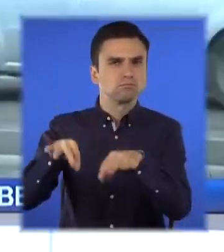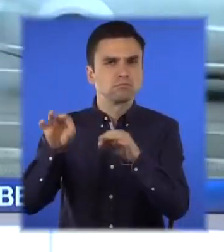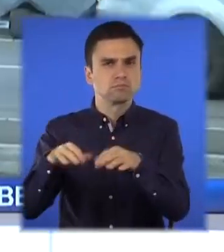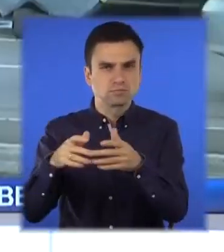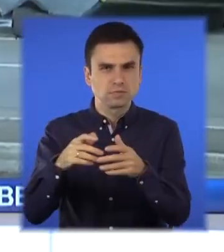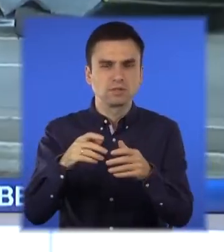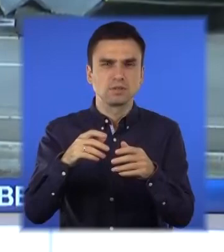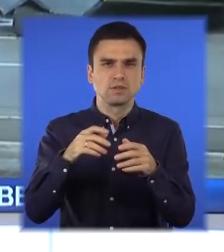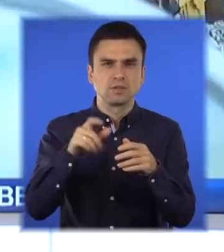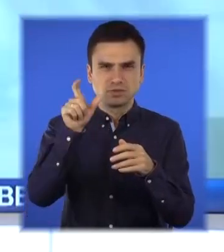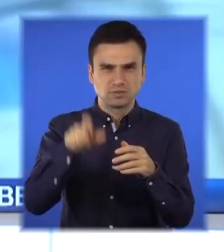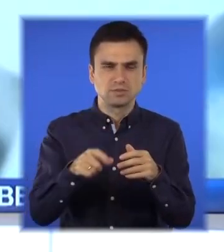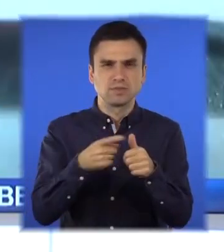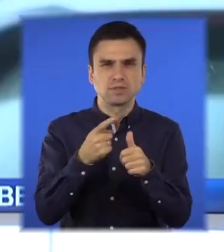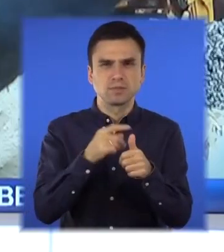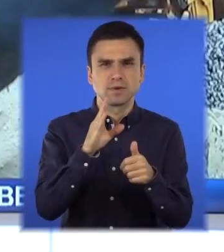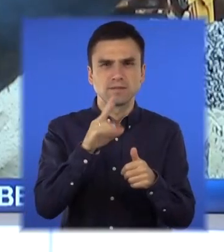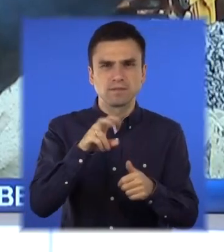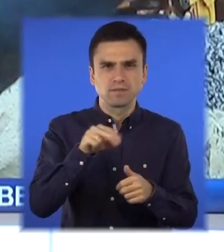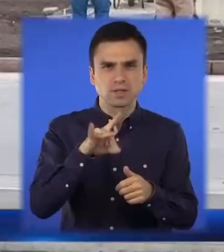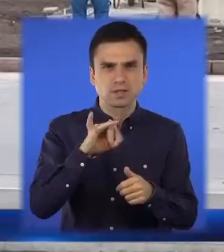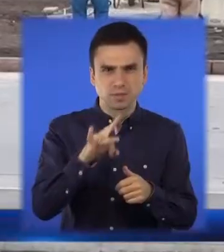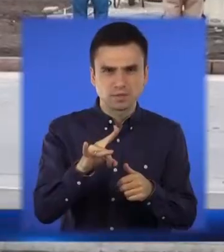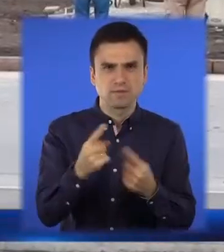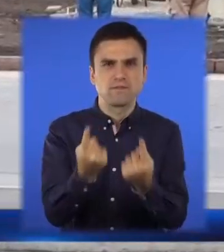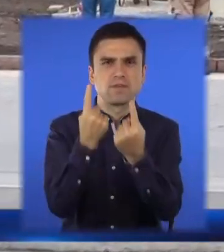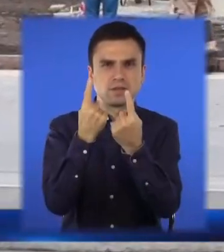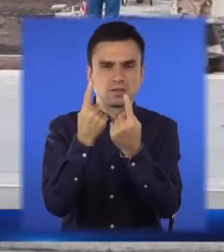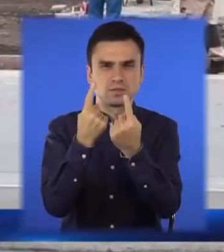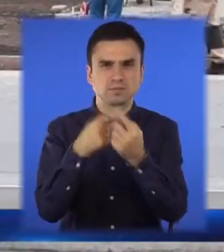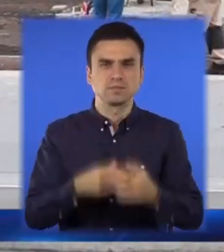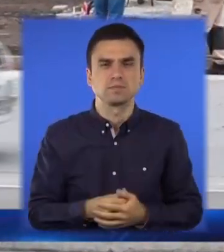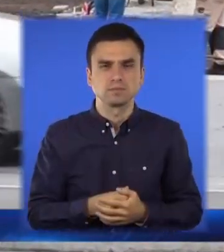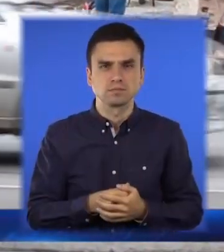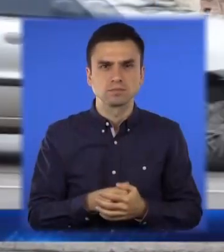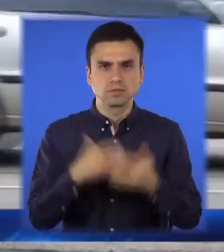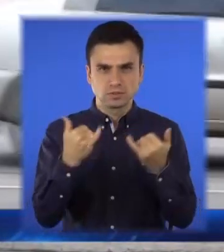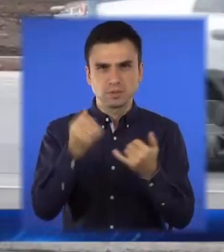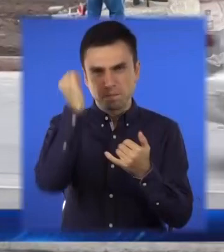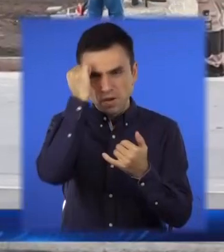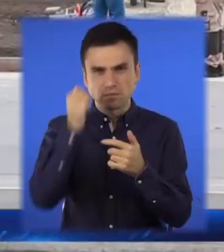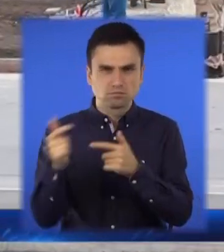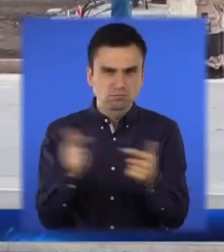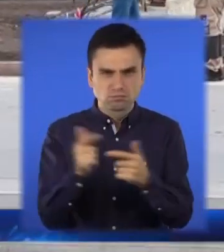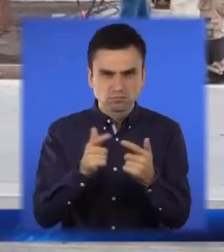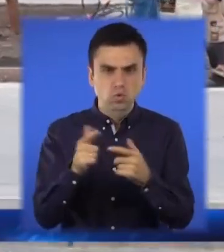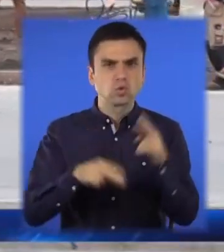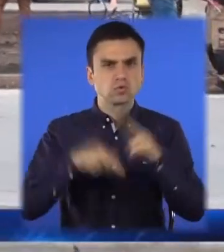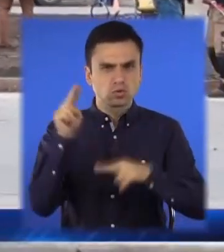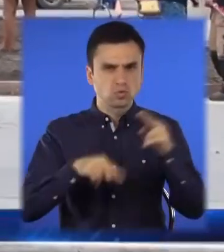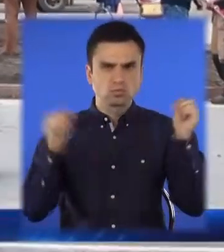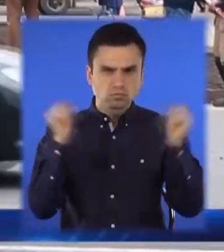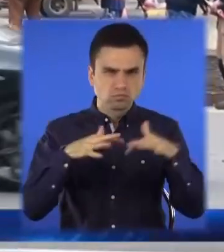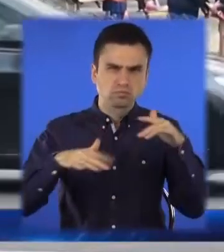на площі Олександра Поля. Зараз його підготовка дійшла до фінальної лінії. На місці активно працюють будівельники